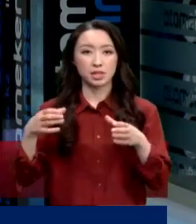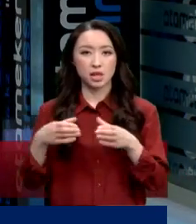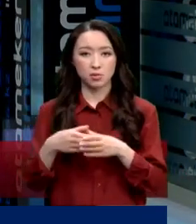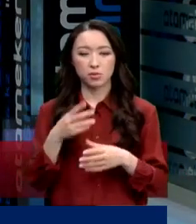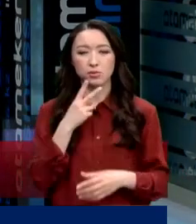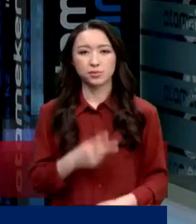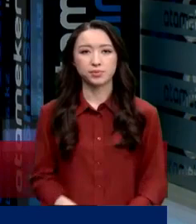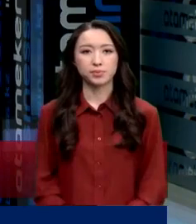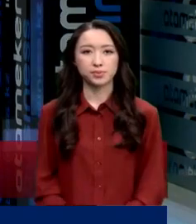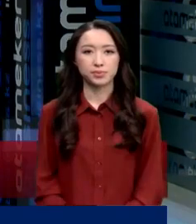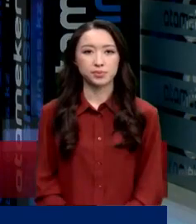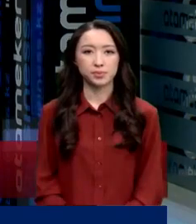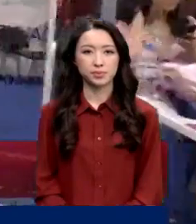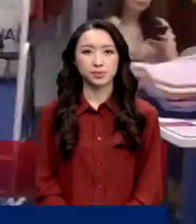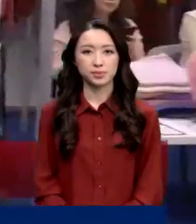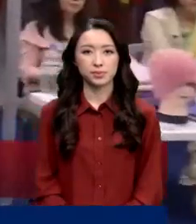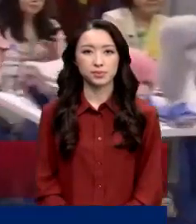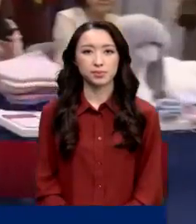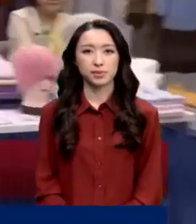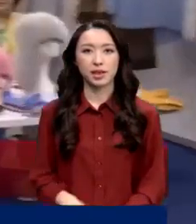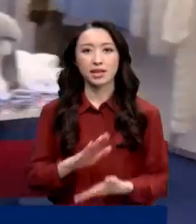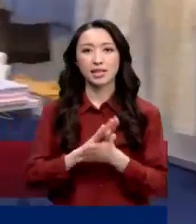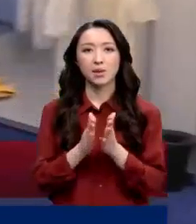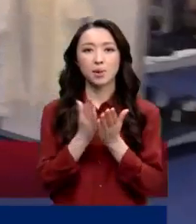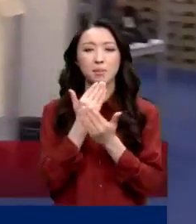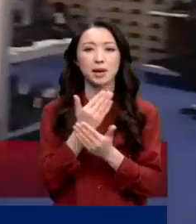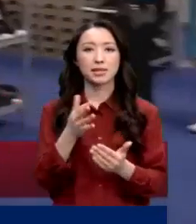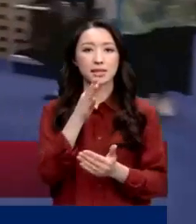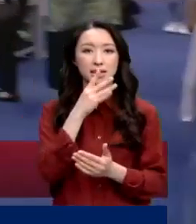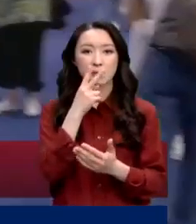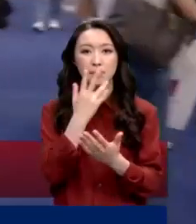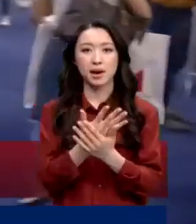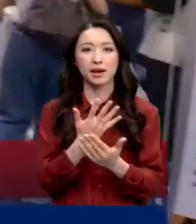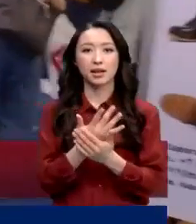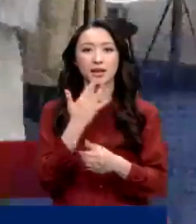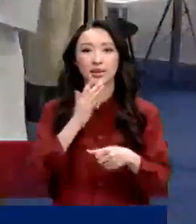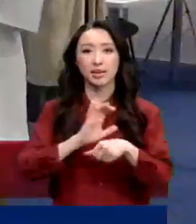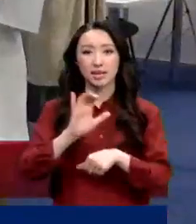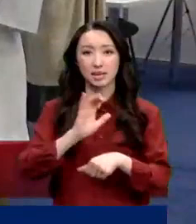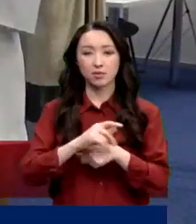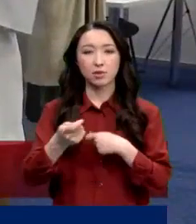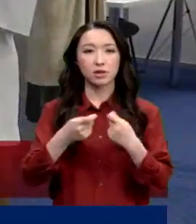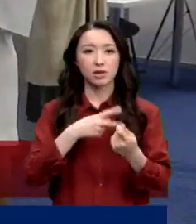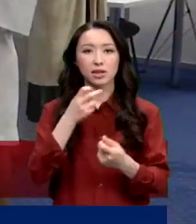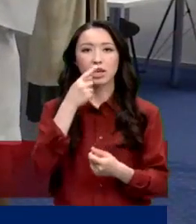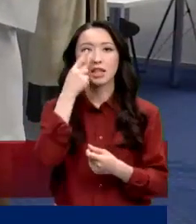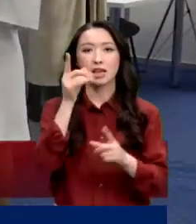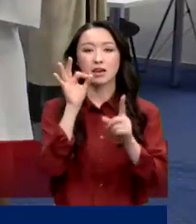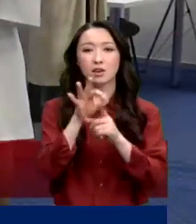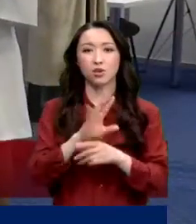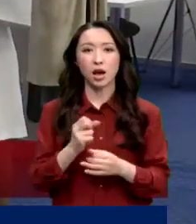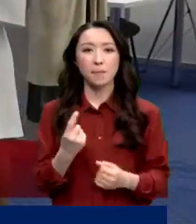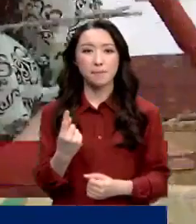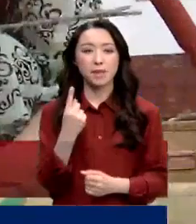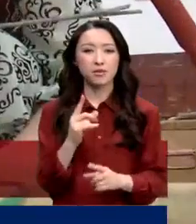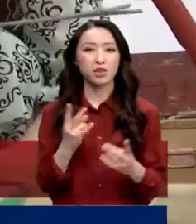наших корреспондентов. События последних лет показали, что импортозамещение – это не просто далекая цель, а первая